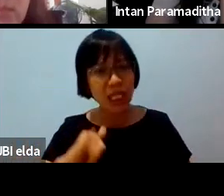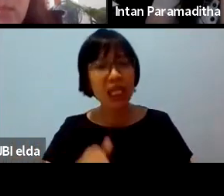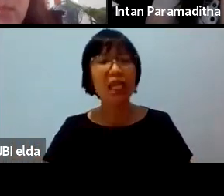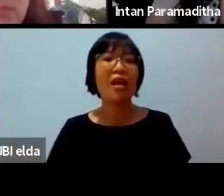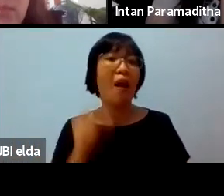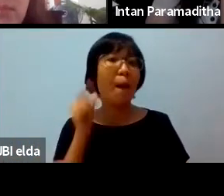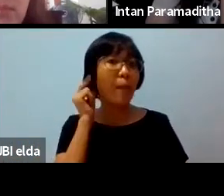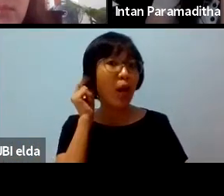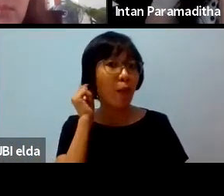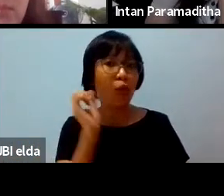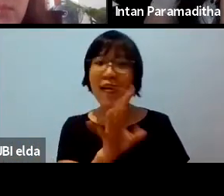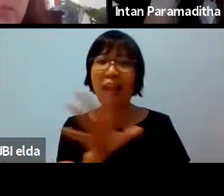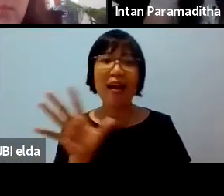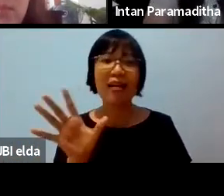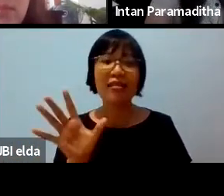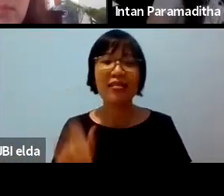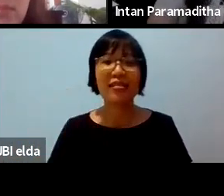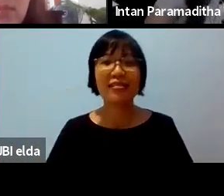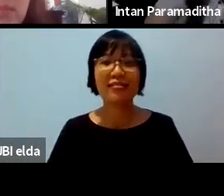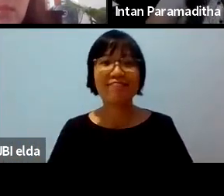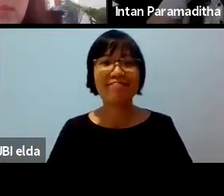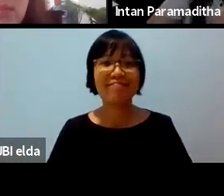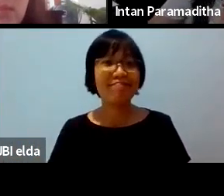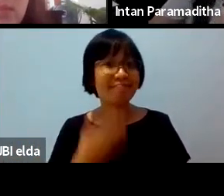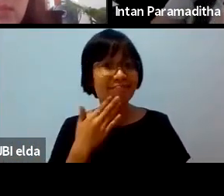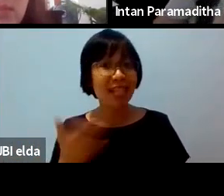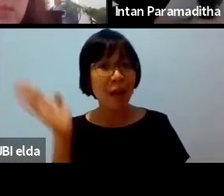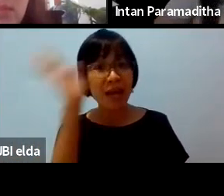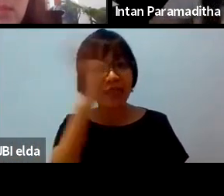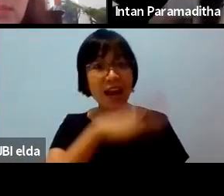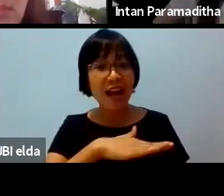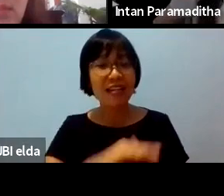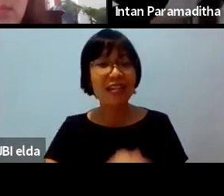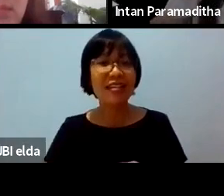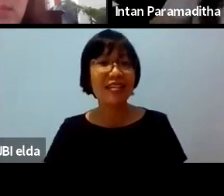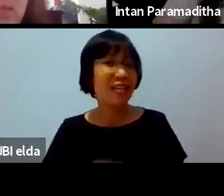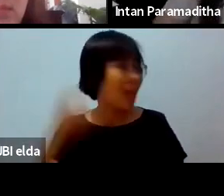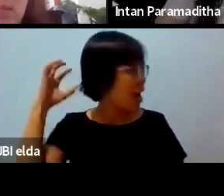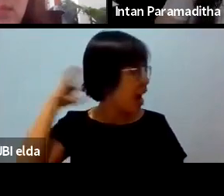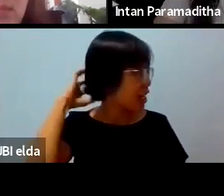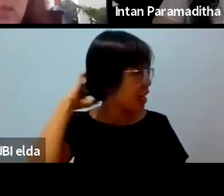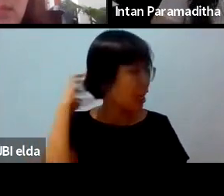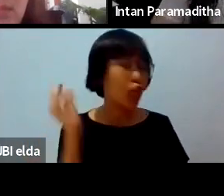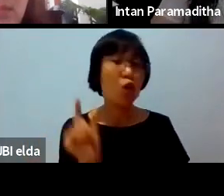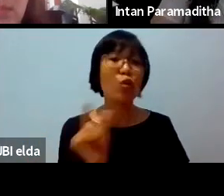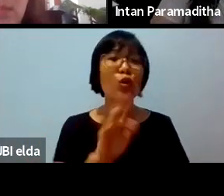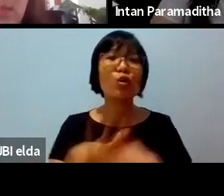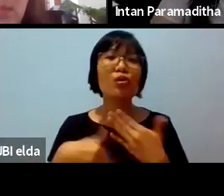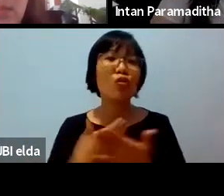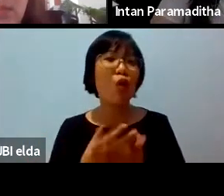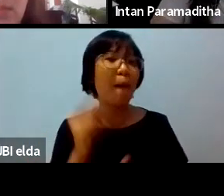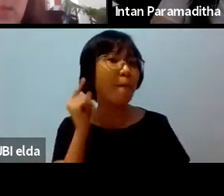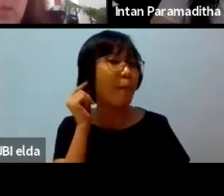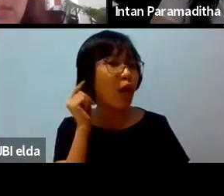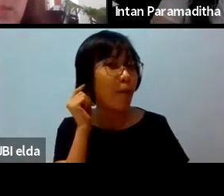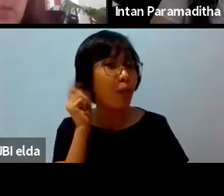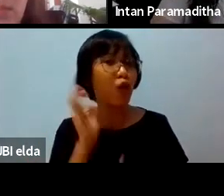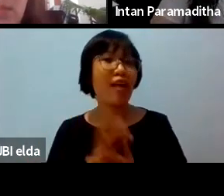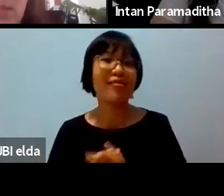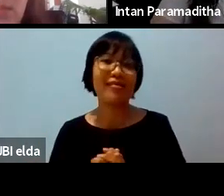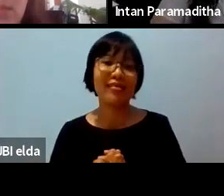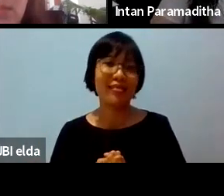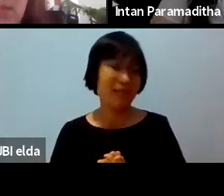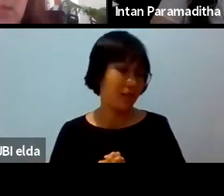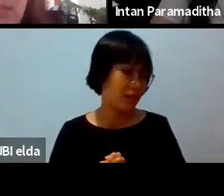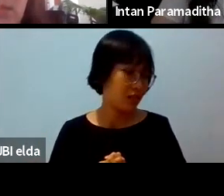Terima kasih Ibu. Selamat Hari Kartini juga untuk teman-teman di Unipa dan teman-teman semua di ruangan ini.